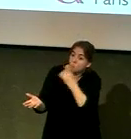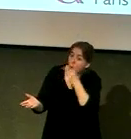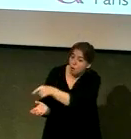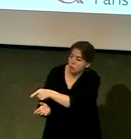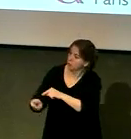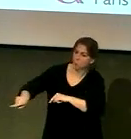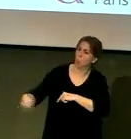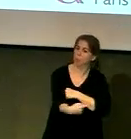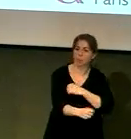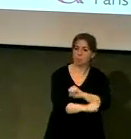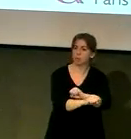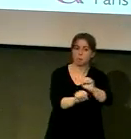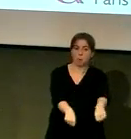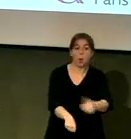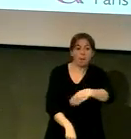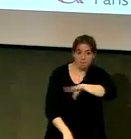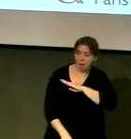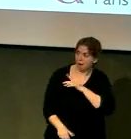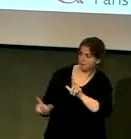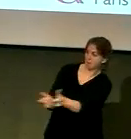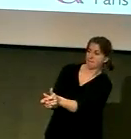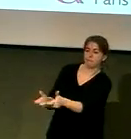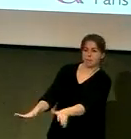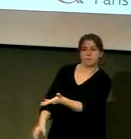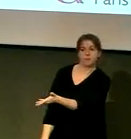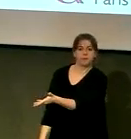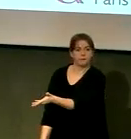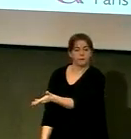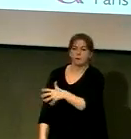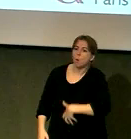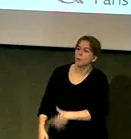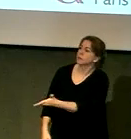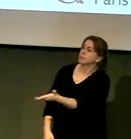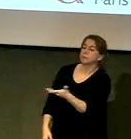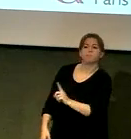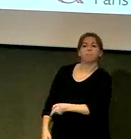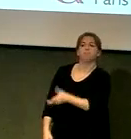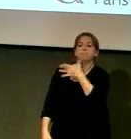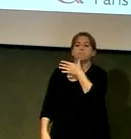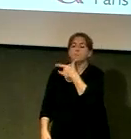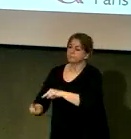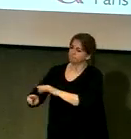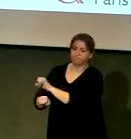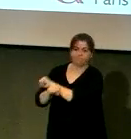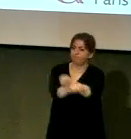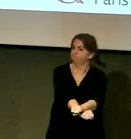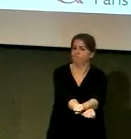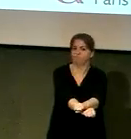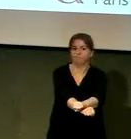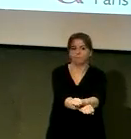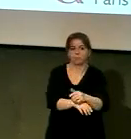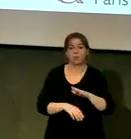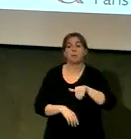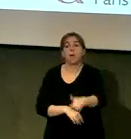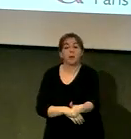prison du fait de cette consommation pendant la grossesse, ce qui pose tout le problème des soins de la grossesse, parce